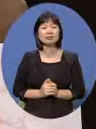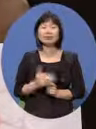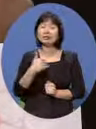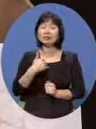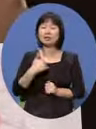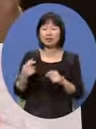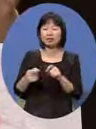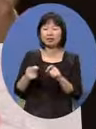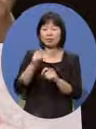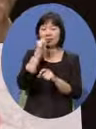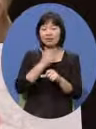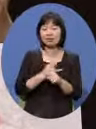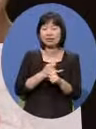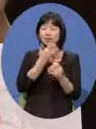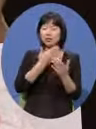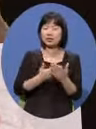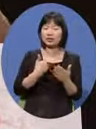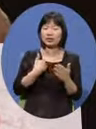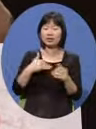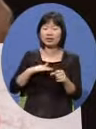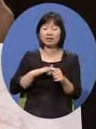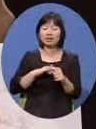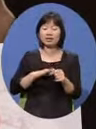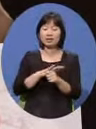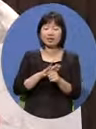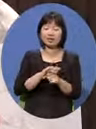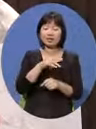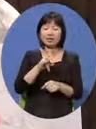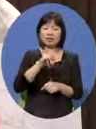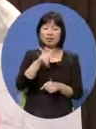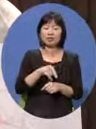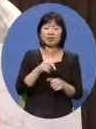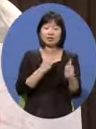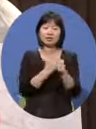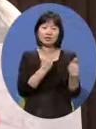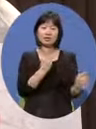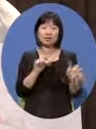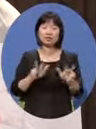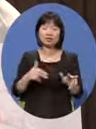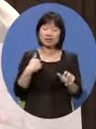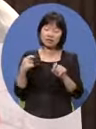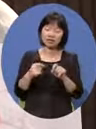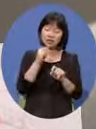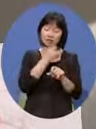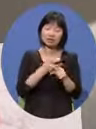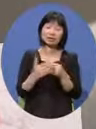나의 옆에 있는 소중한 내 사랑 성규 씨. 당신이 지금 나의 곁에 있어서 나는